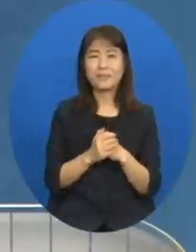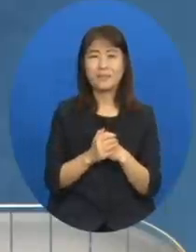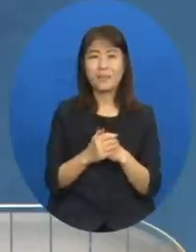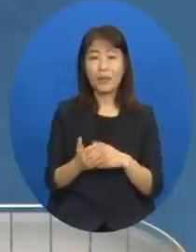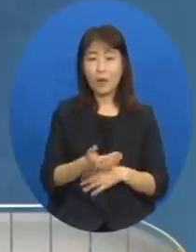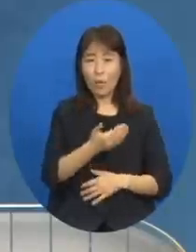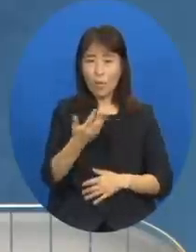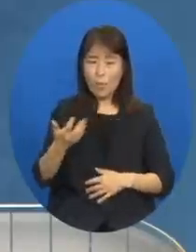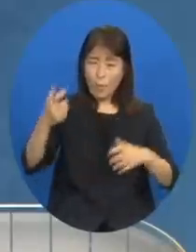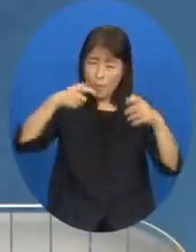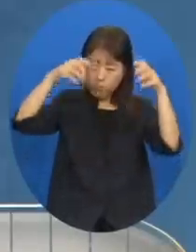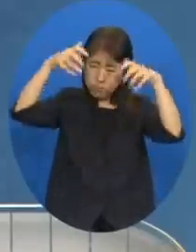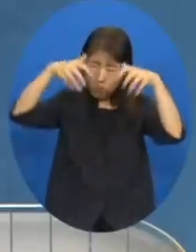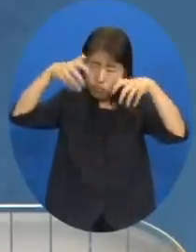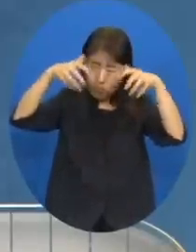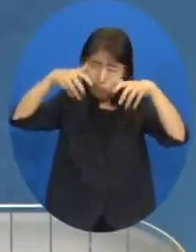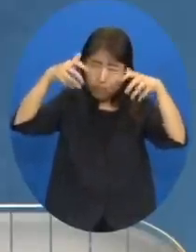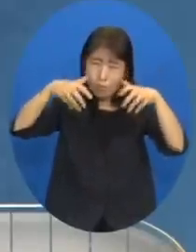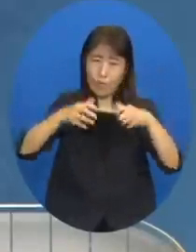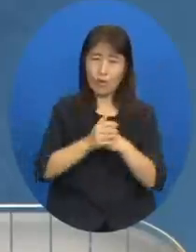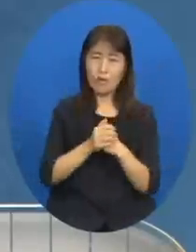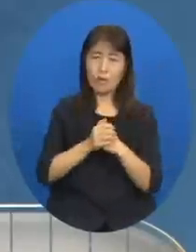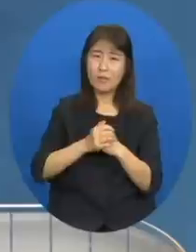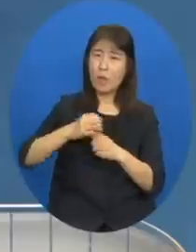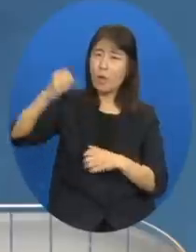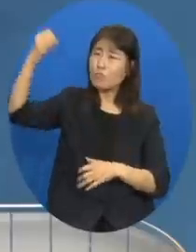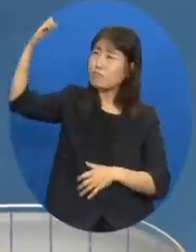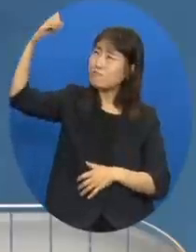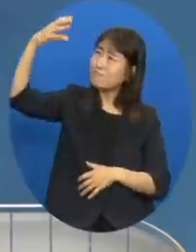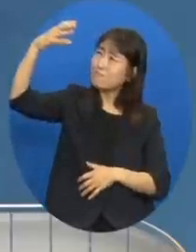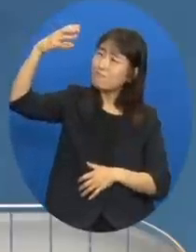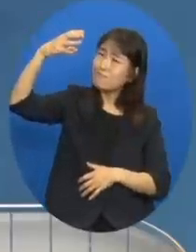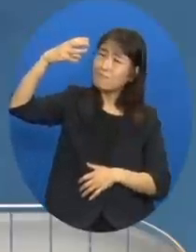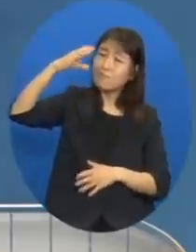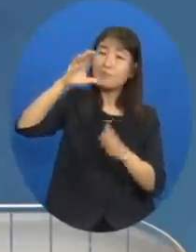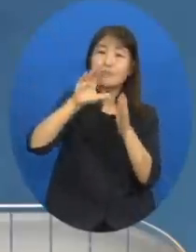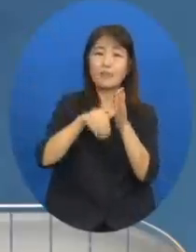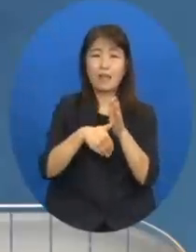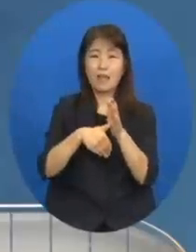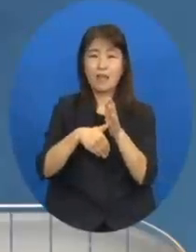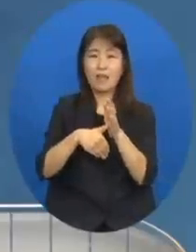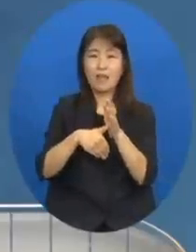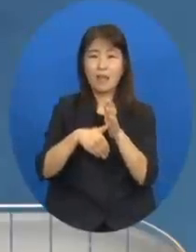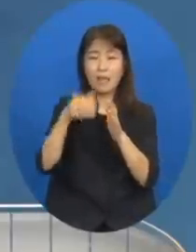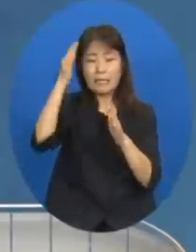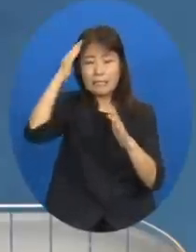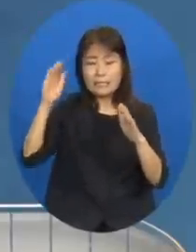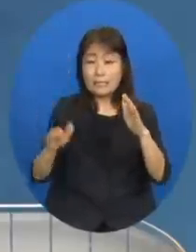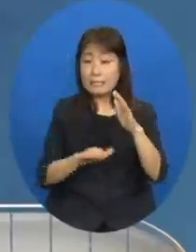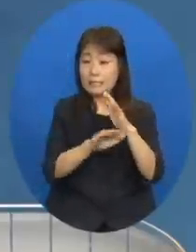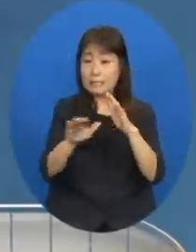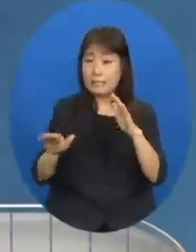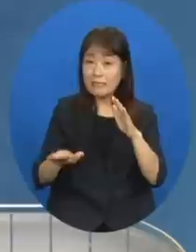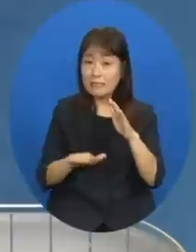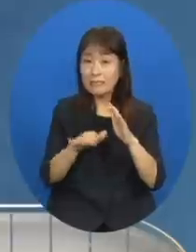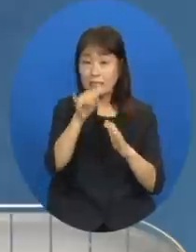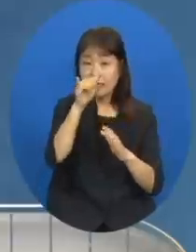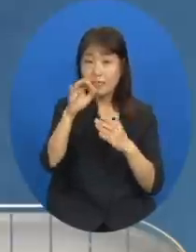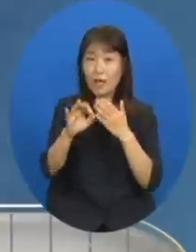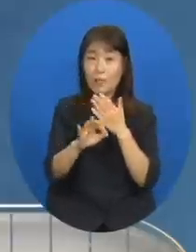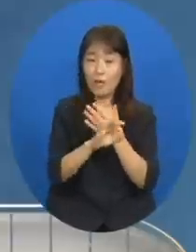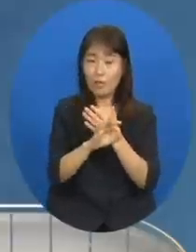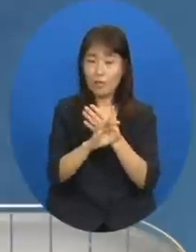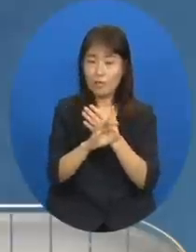폭우가 쏟아지고 무서운 뜨거운 햇볕이 내려 조일 때 그늘이 있다면 아마 다